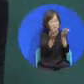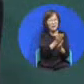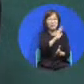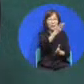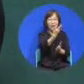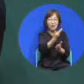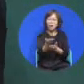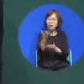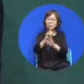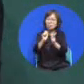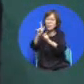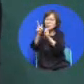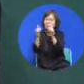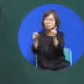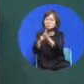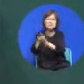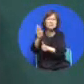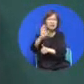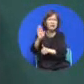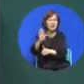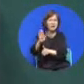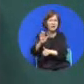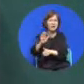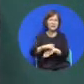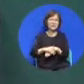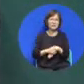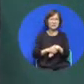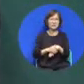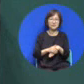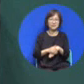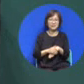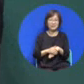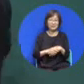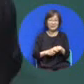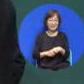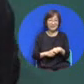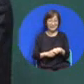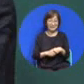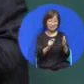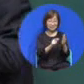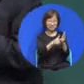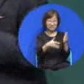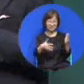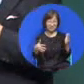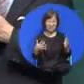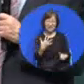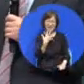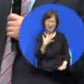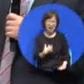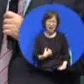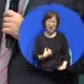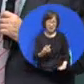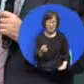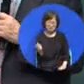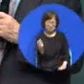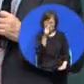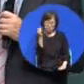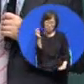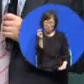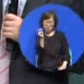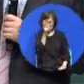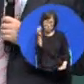you pray. 그래서 아브라함이 이 큰 거부가 됐어요. That's why Abraham became a very wealthy man.